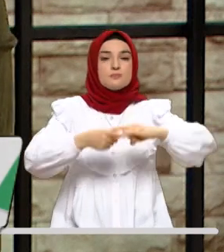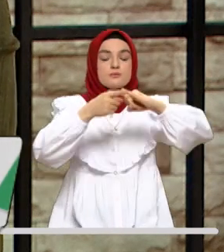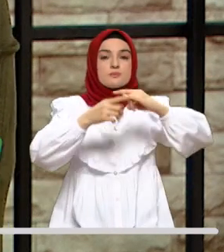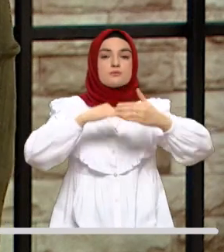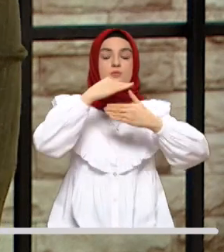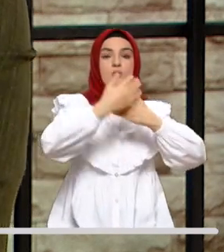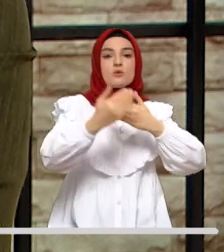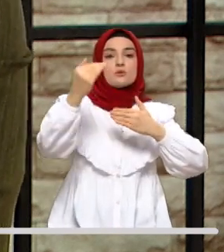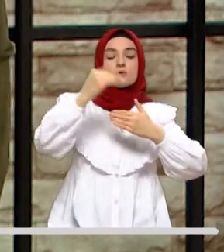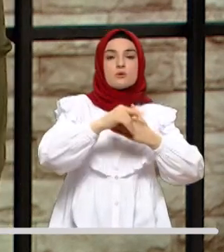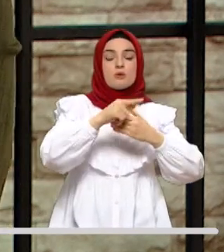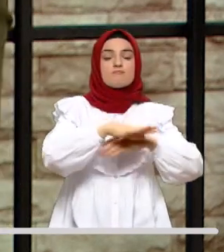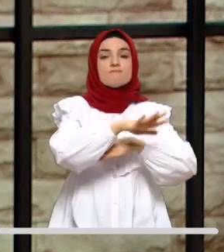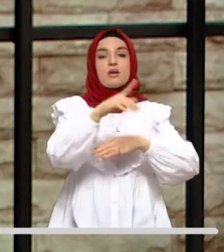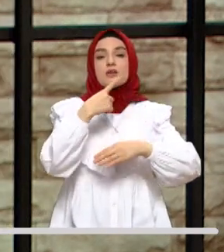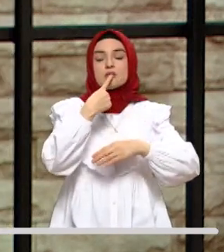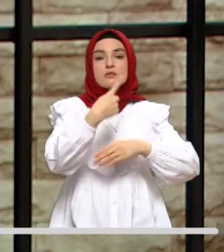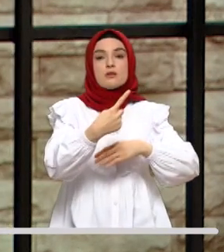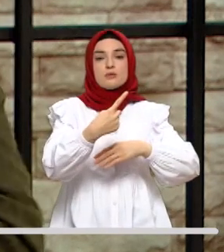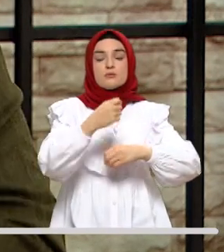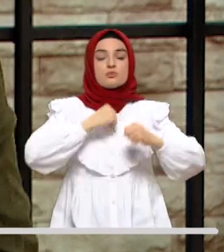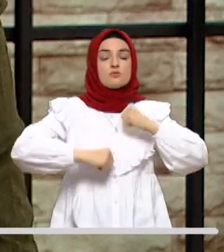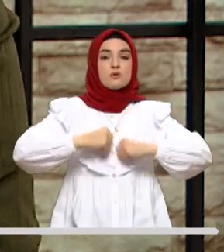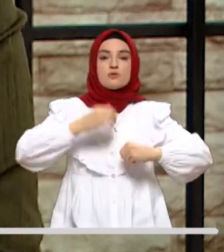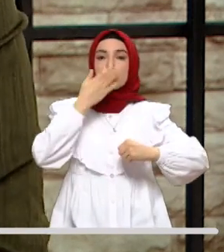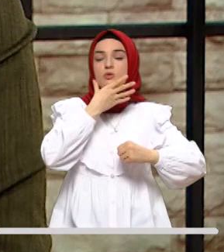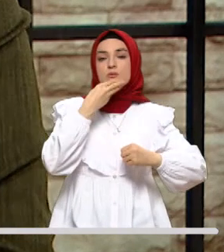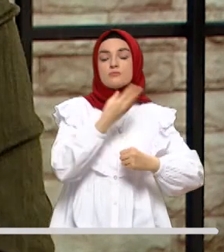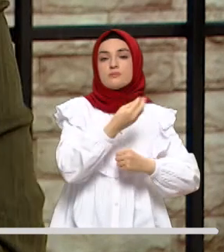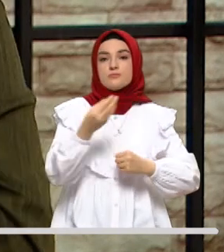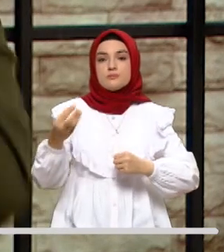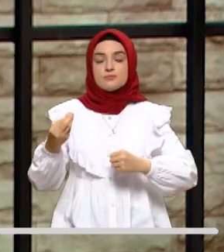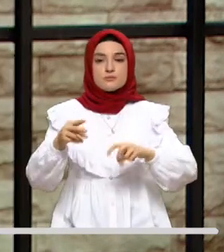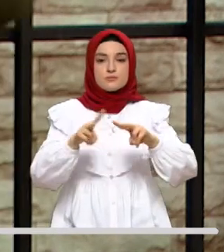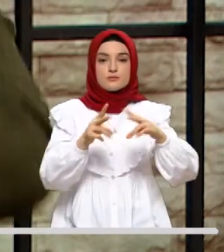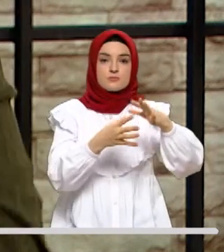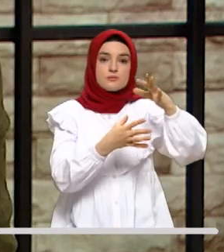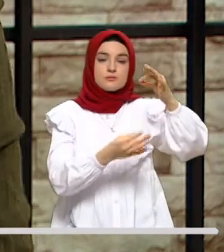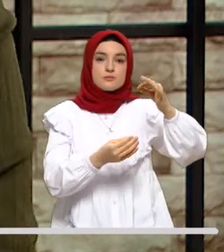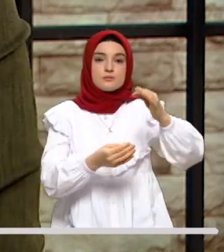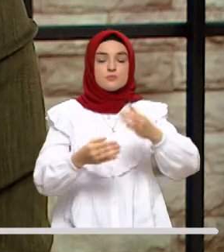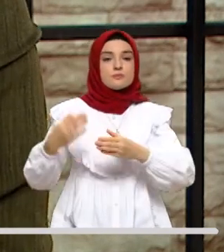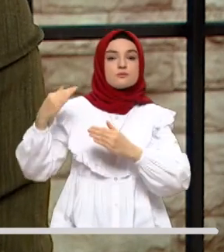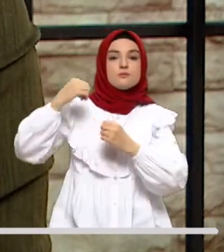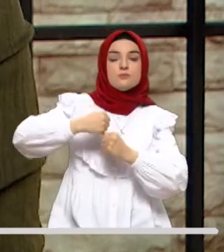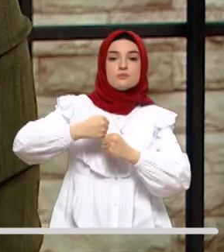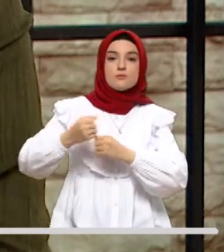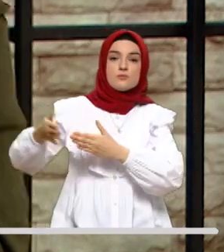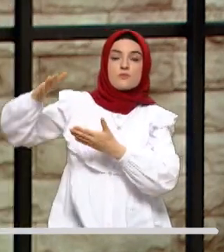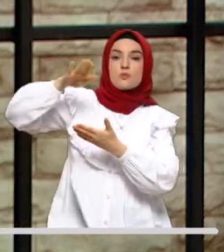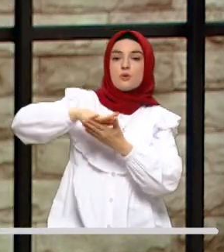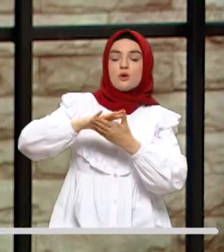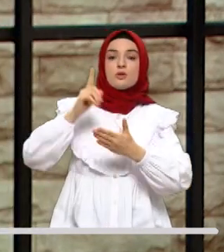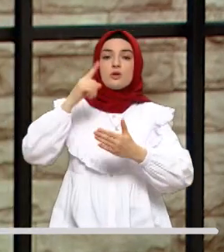Ve binlerce İstanbul Üniversitesi'nde okuyan genç Mehmet Akif'i tabutu üzerlerinde tekbirlerle,